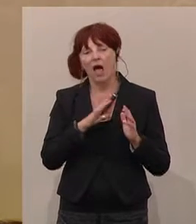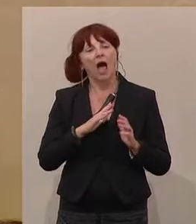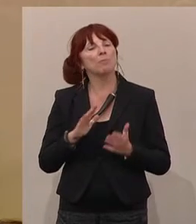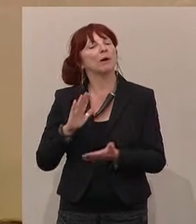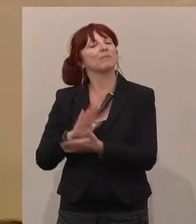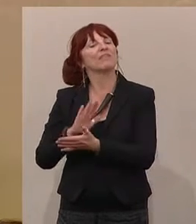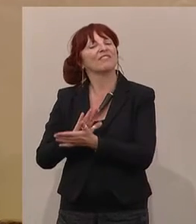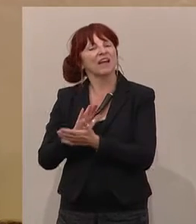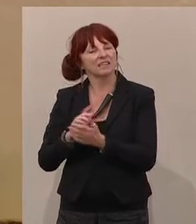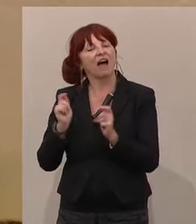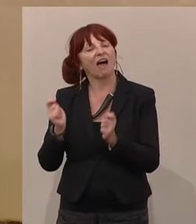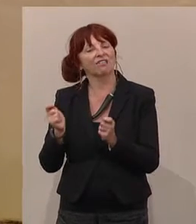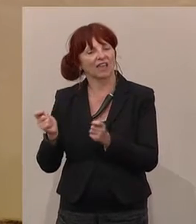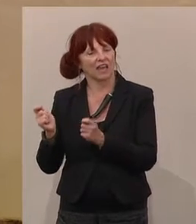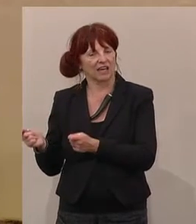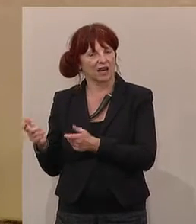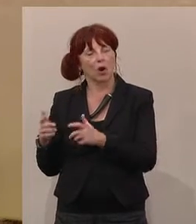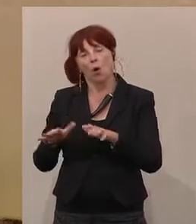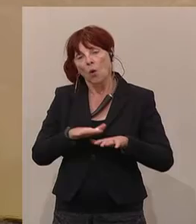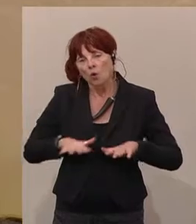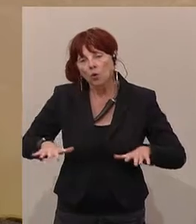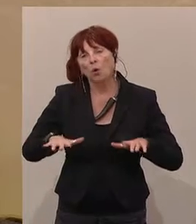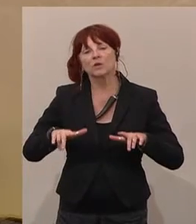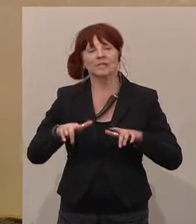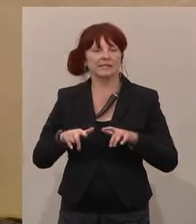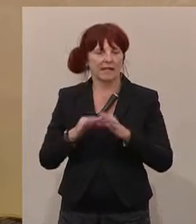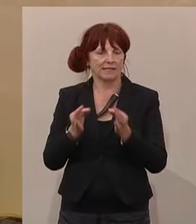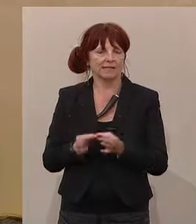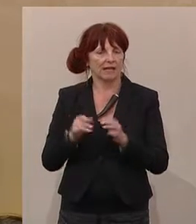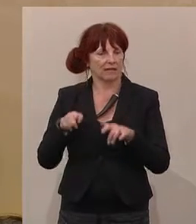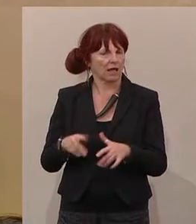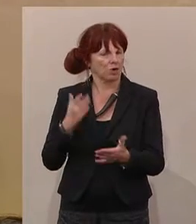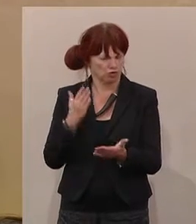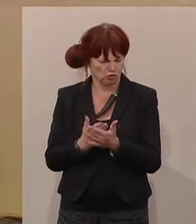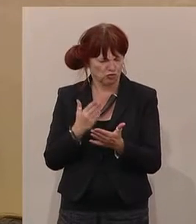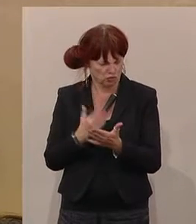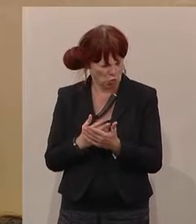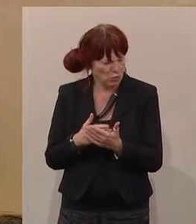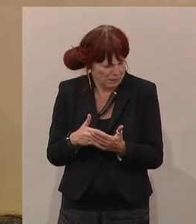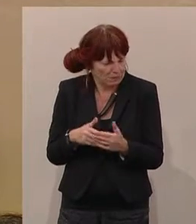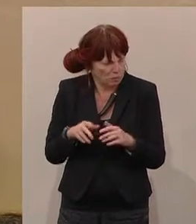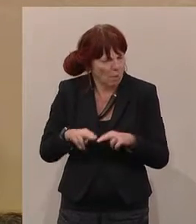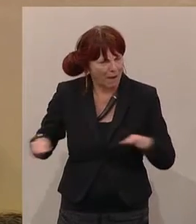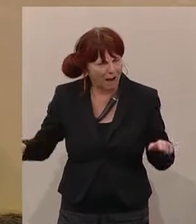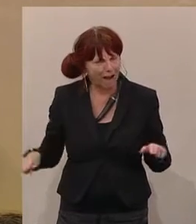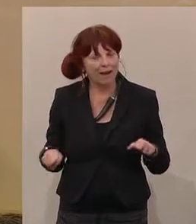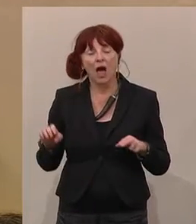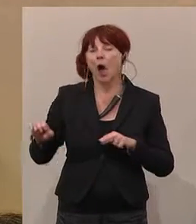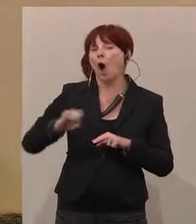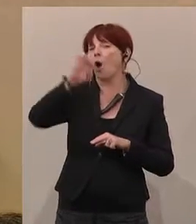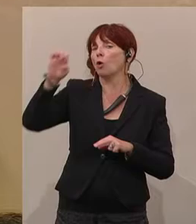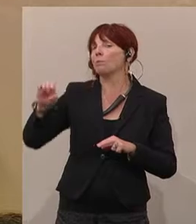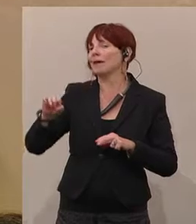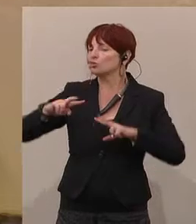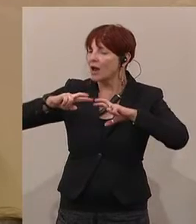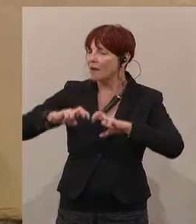im Verwaltungsstrafverfahren schon nach geltender Rechtslage gestellt werden können, braucht es auch keine spezifische Rechtsgrundlage jetzt im Zusammenhang mit der europäischen Ermittlungsanordnung.